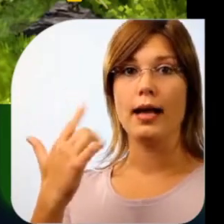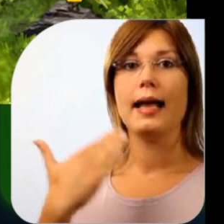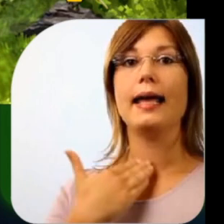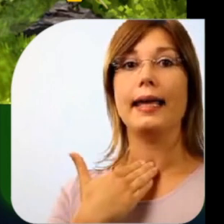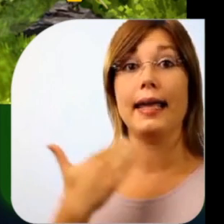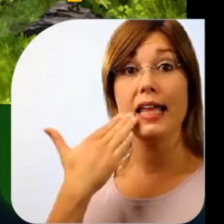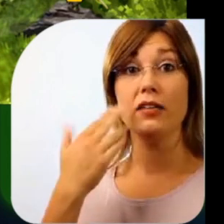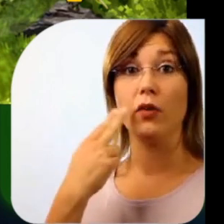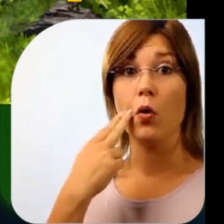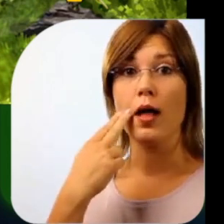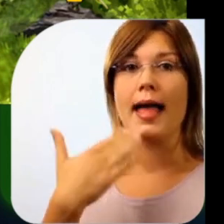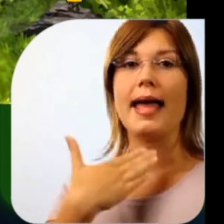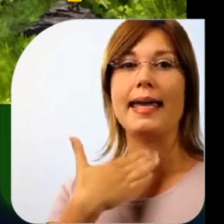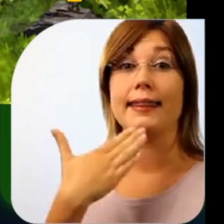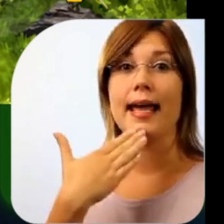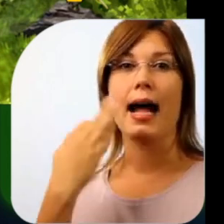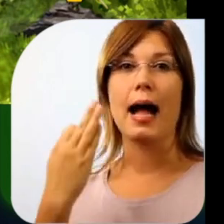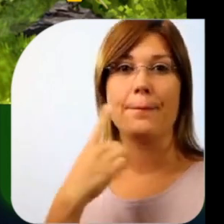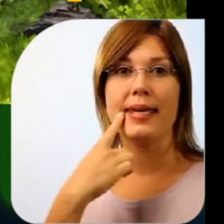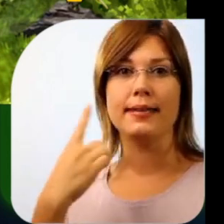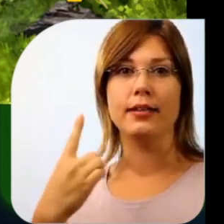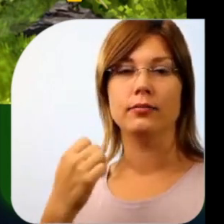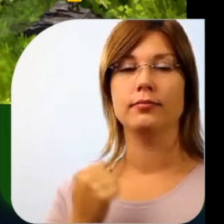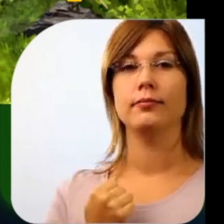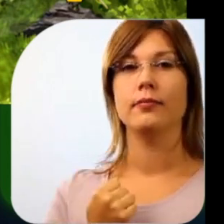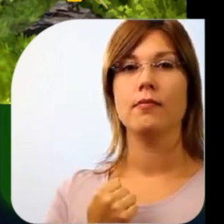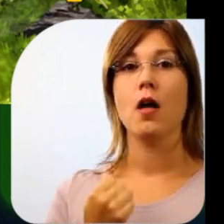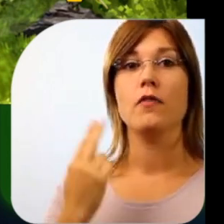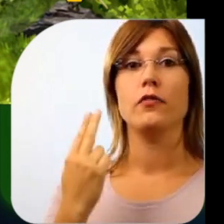Cavallo et Yvan étaient rapides.